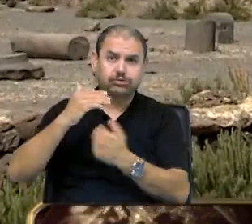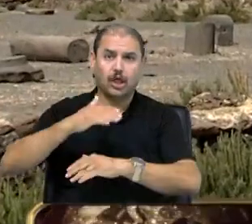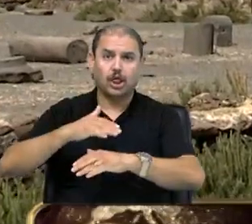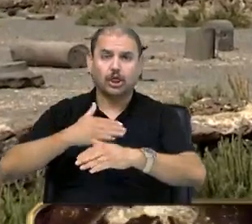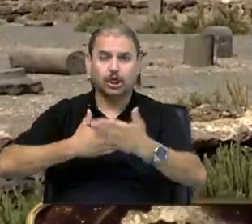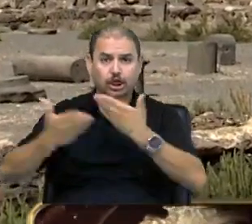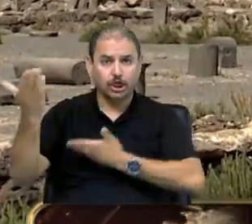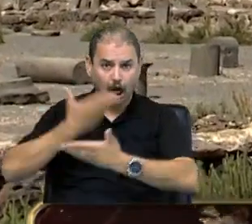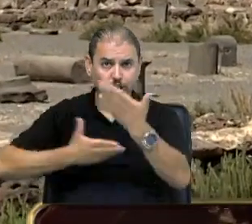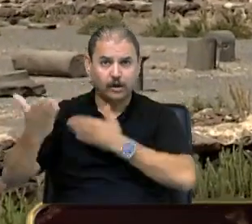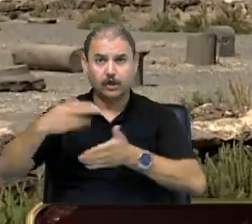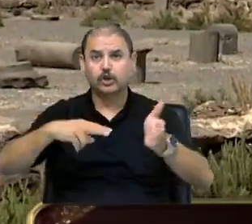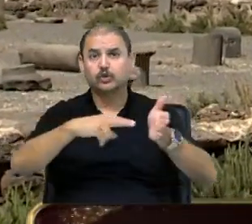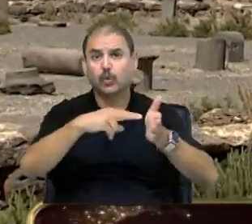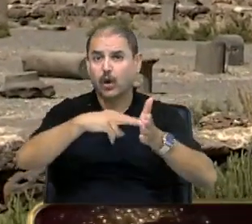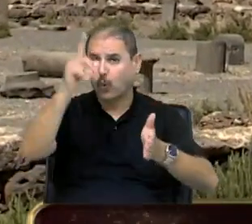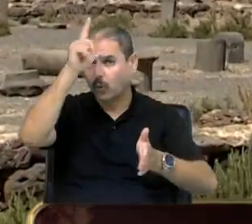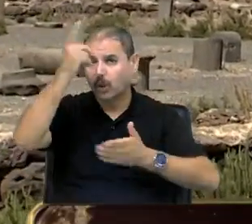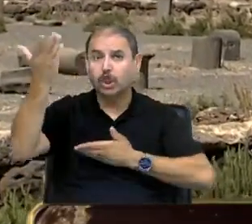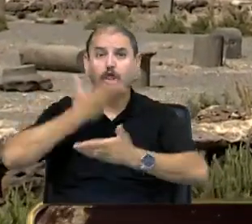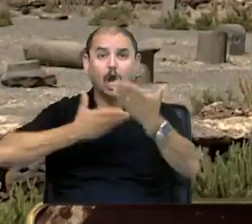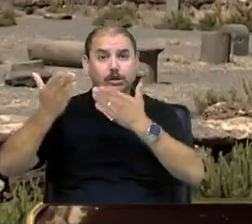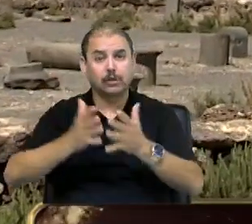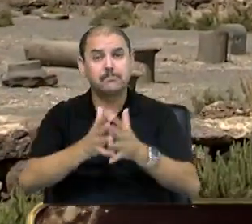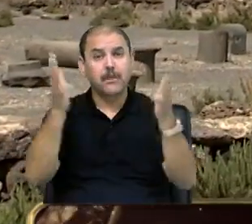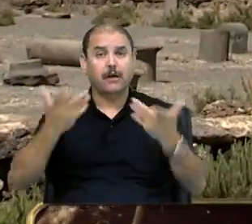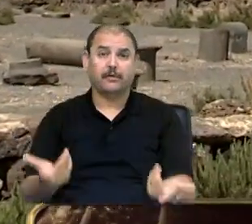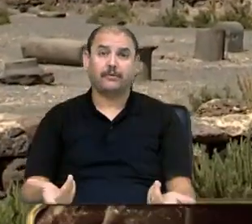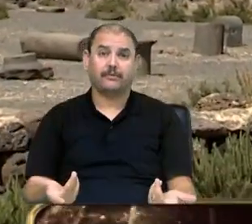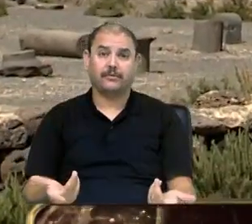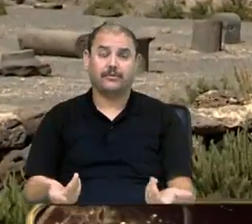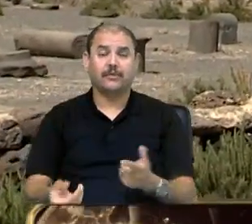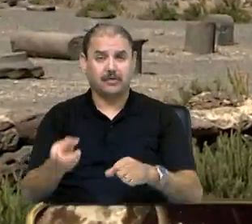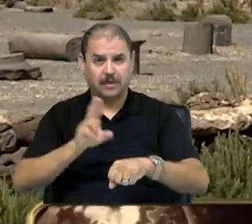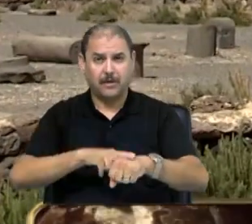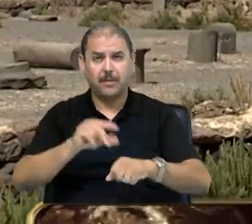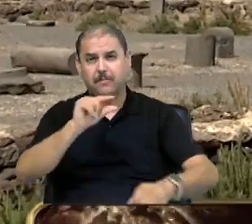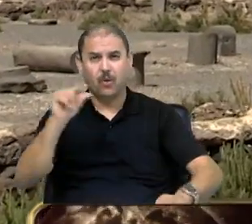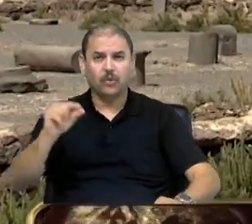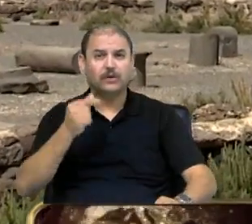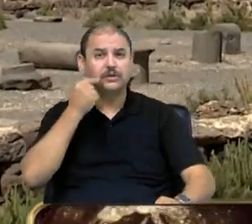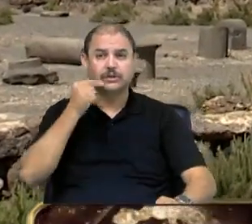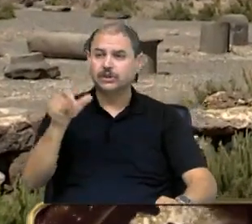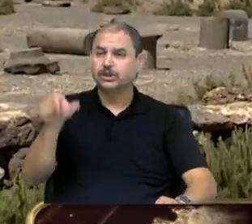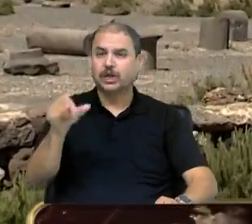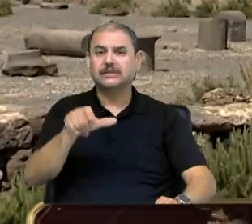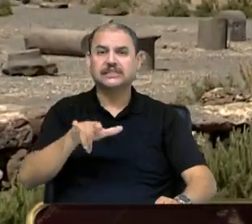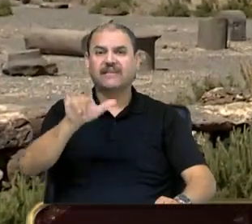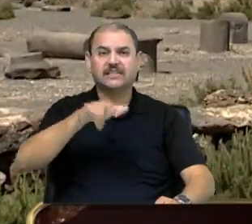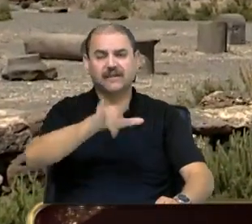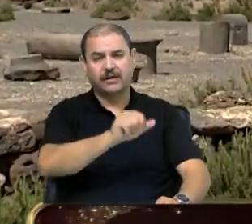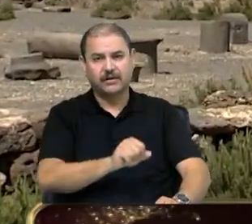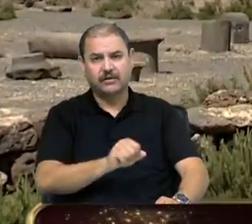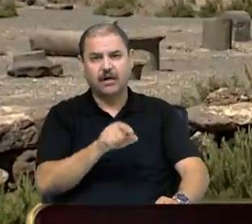التجاريه بينها وبين الشقيقه سوريا وايضا اطلعنا على بعض الامور التي تخص المسافرين والحمد لله كانت